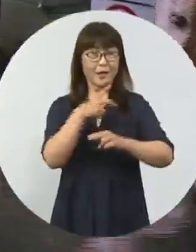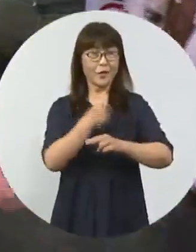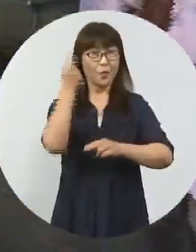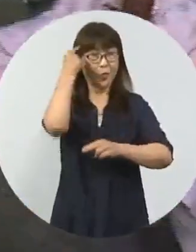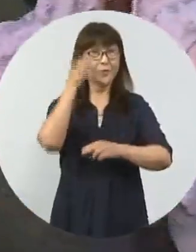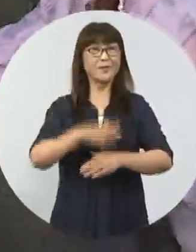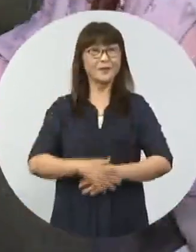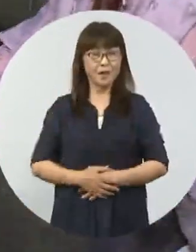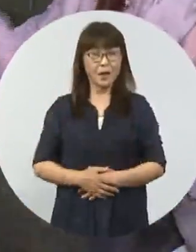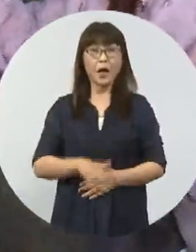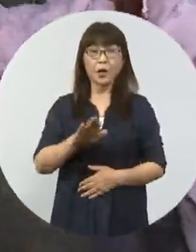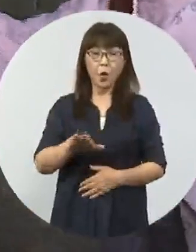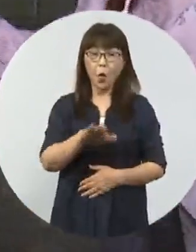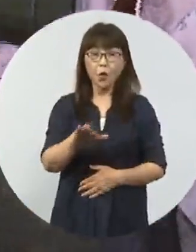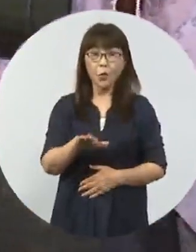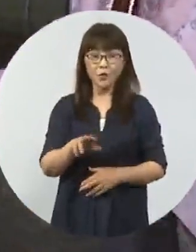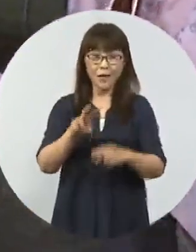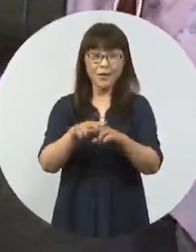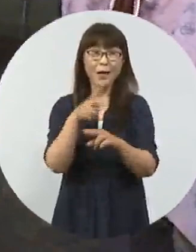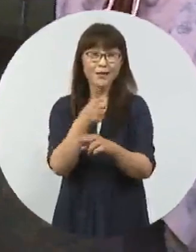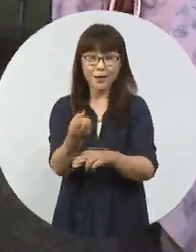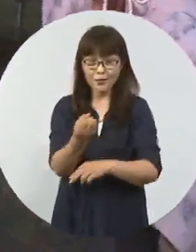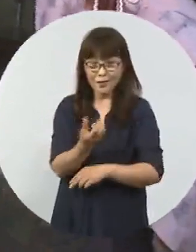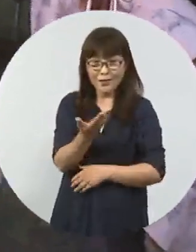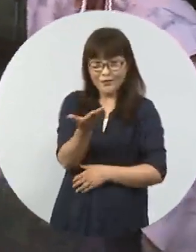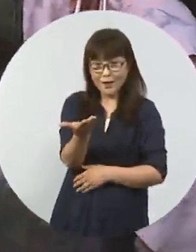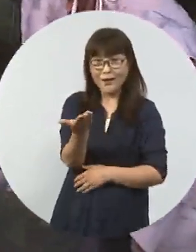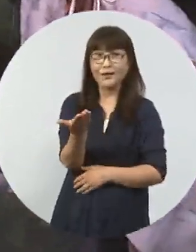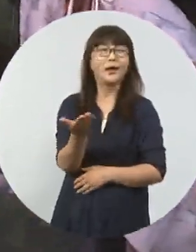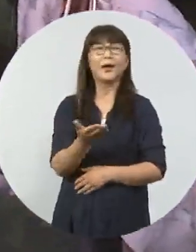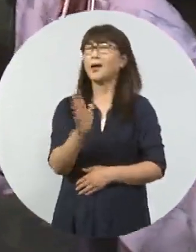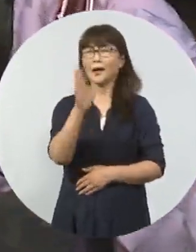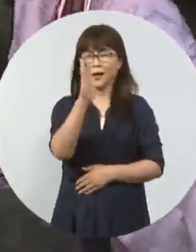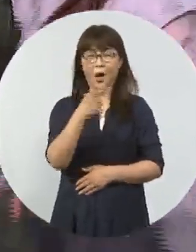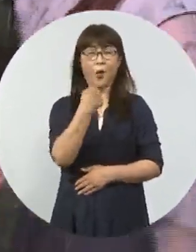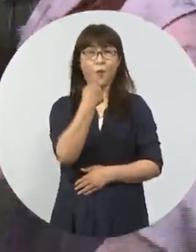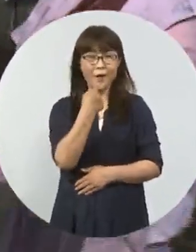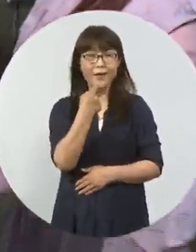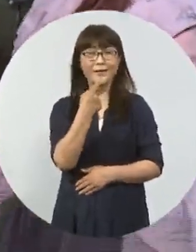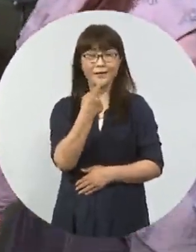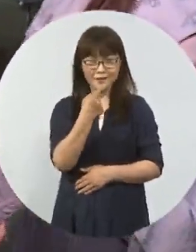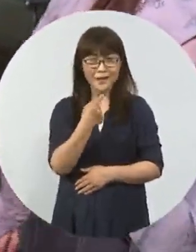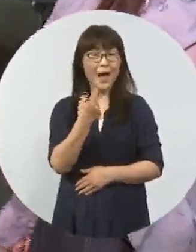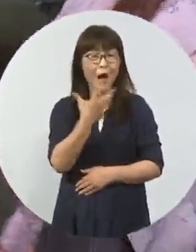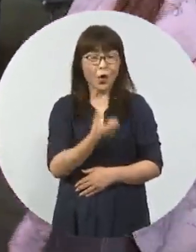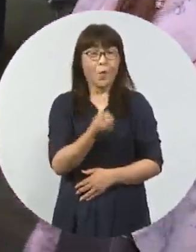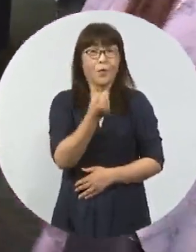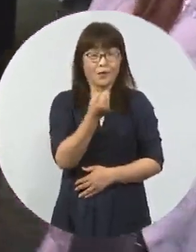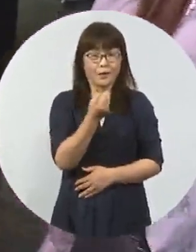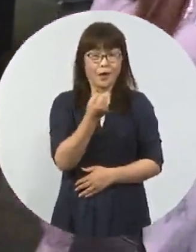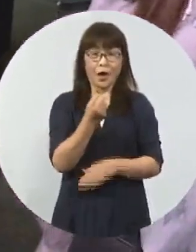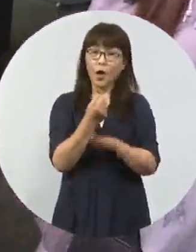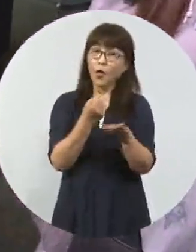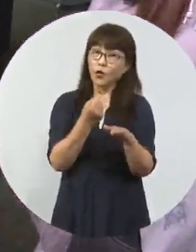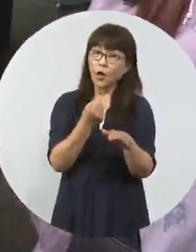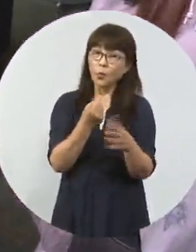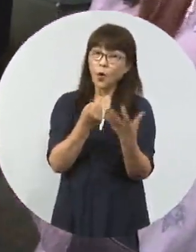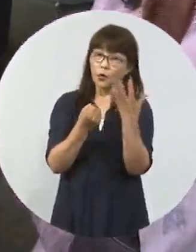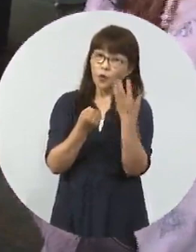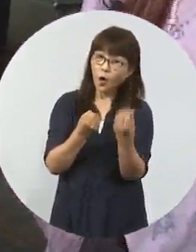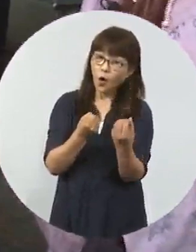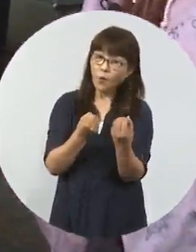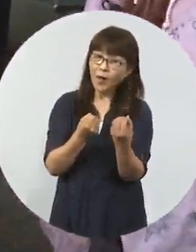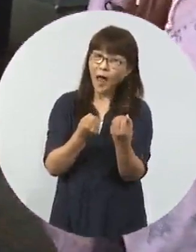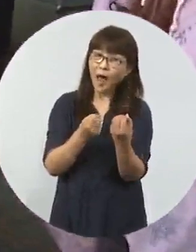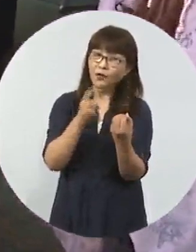今日はお子様が参加したいということで参加ですか。 あ、私が興味があって、あのこの子も興味持てる